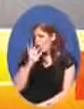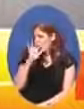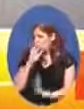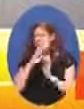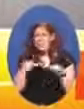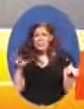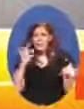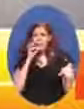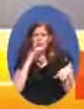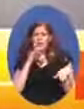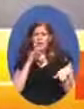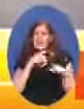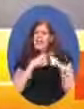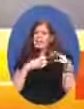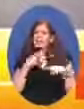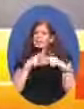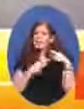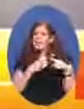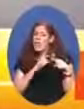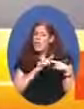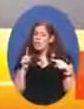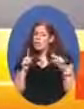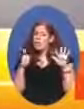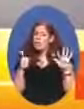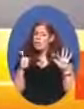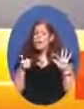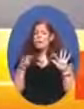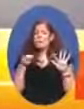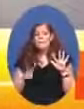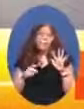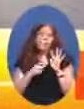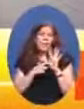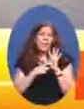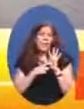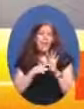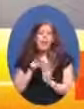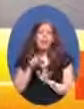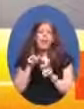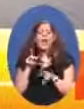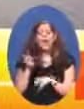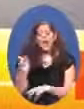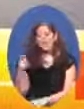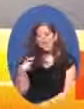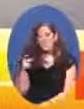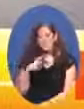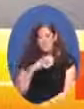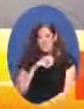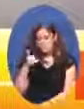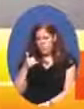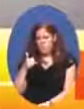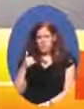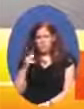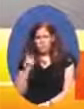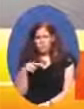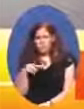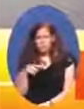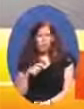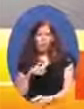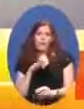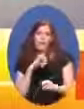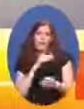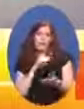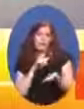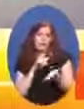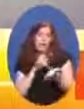בגילאים 0.5 עד 6 מתו כתוצאה מהקיצת הקרב צהוב. הסיבה היא כי אין להם איפה לישון, וכשאין מענה